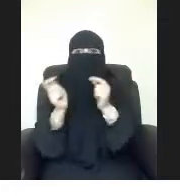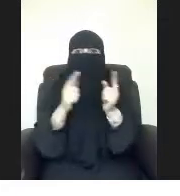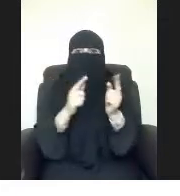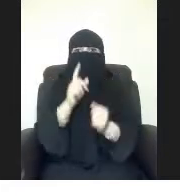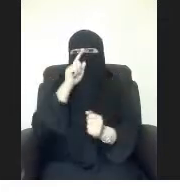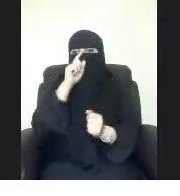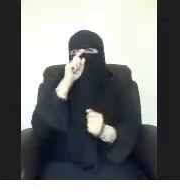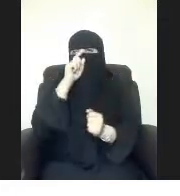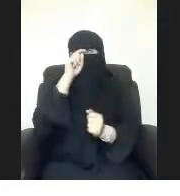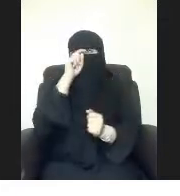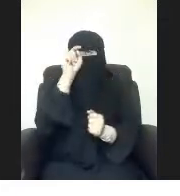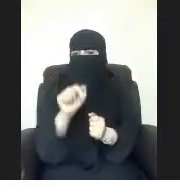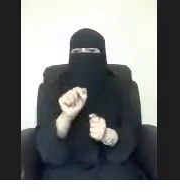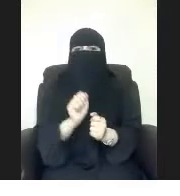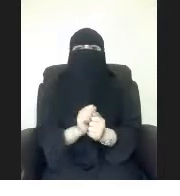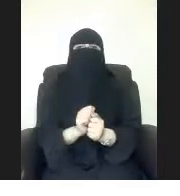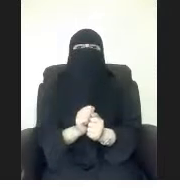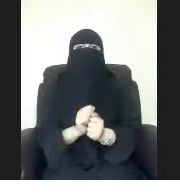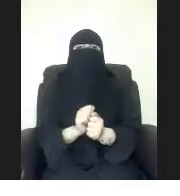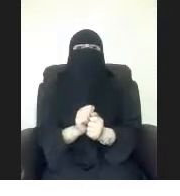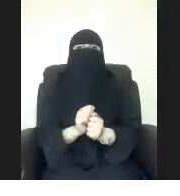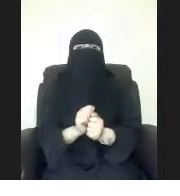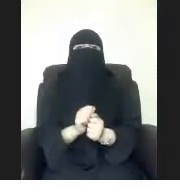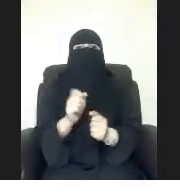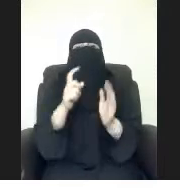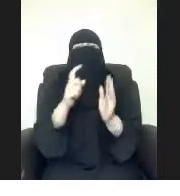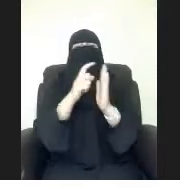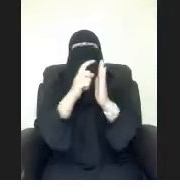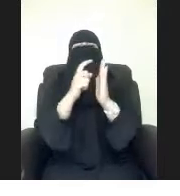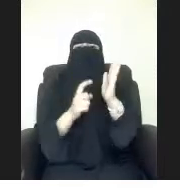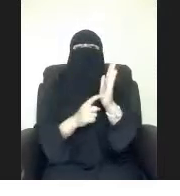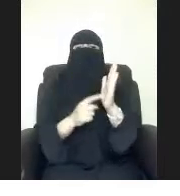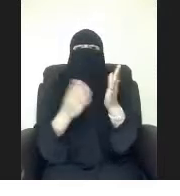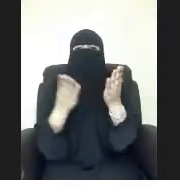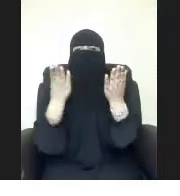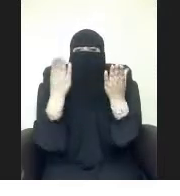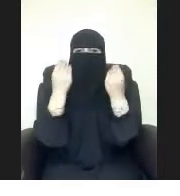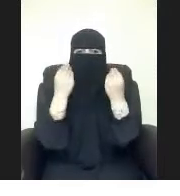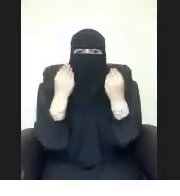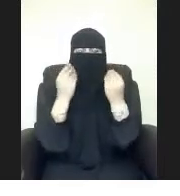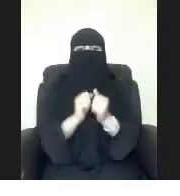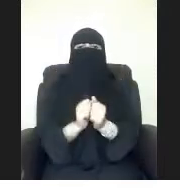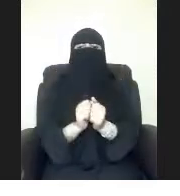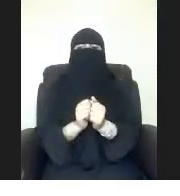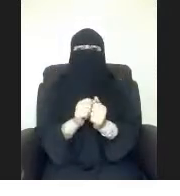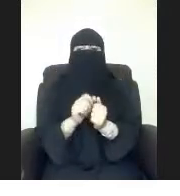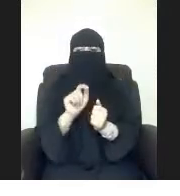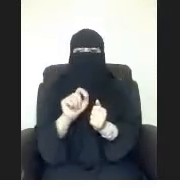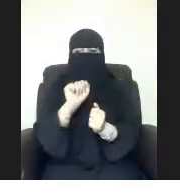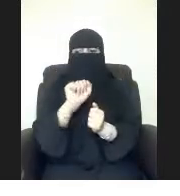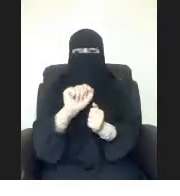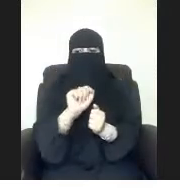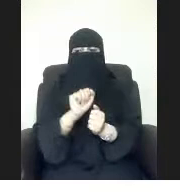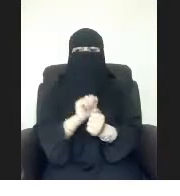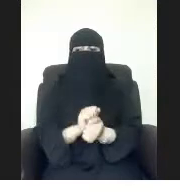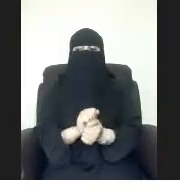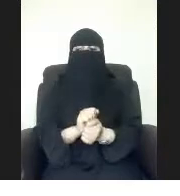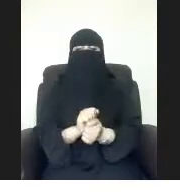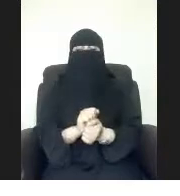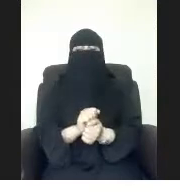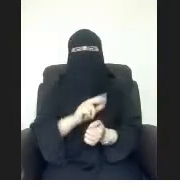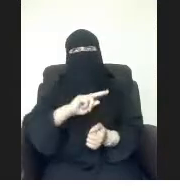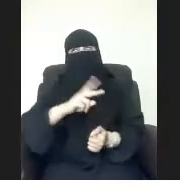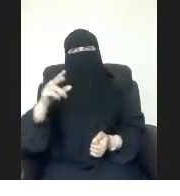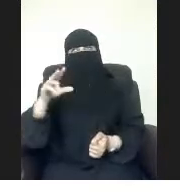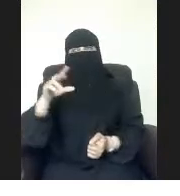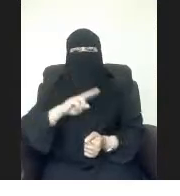وجود نظام إدارة التعلم MS Learning Management System، بينما في أنواع أخرى